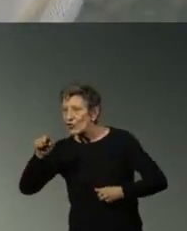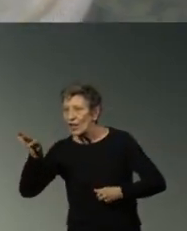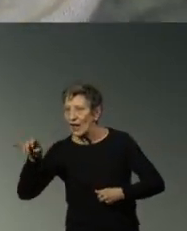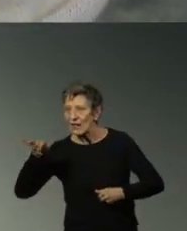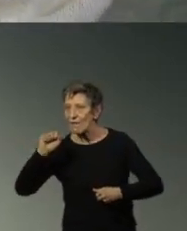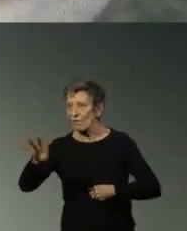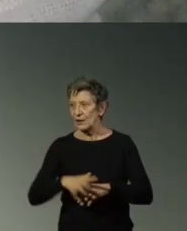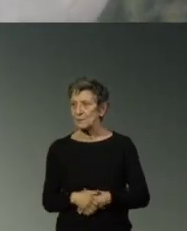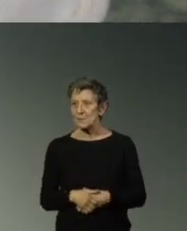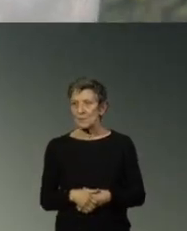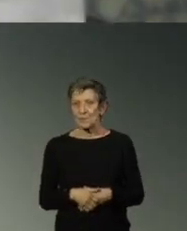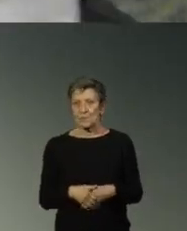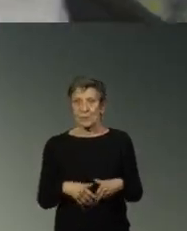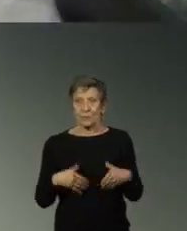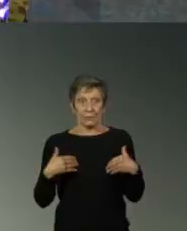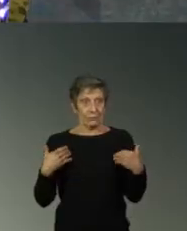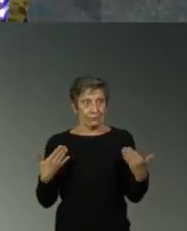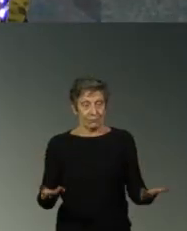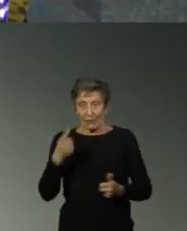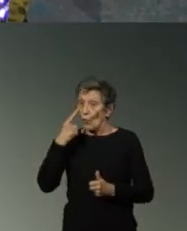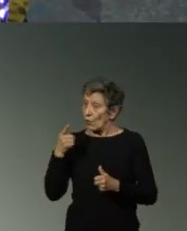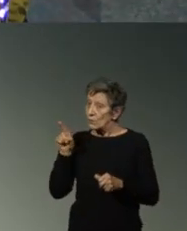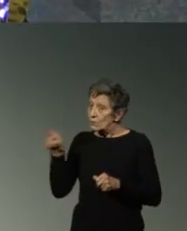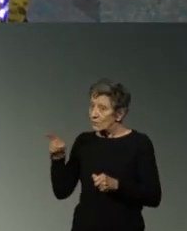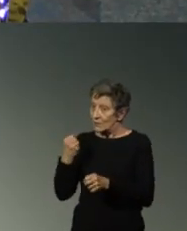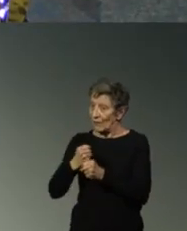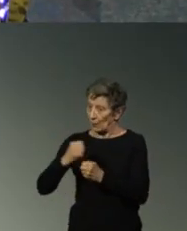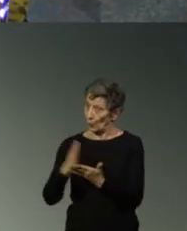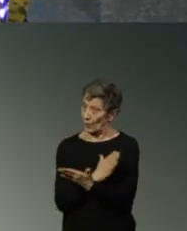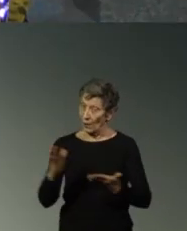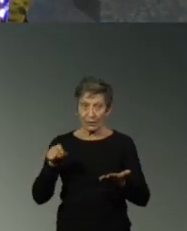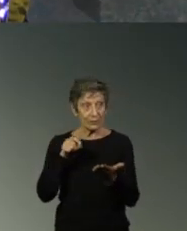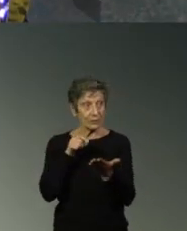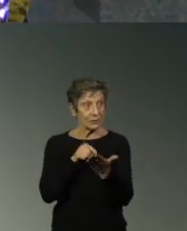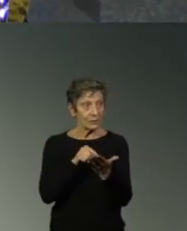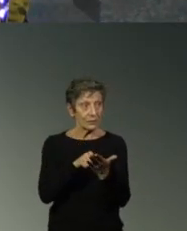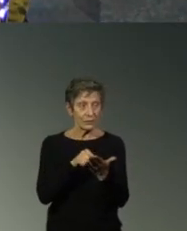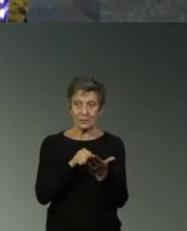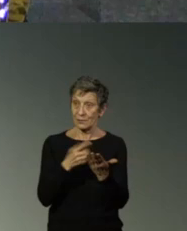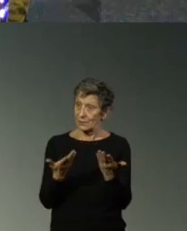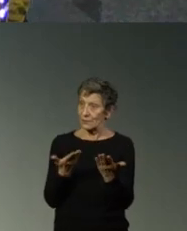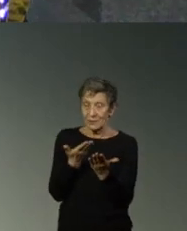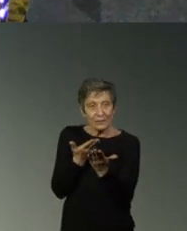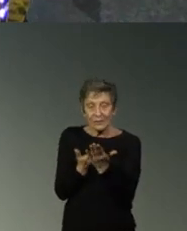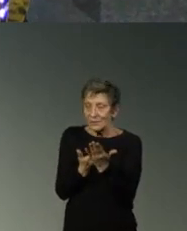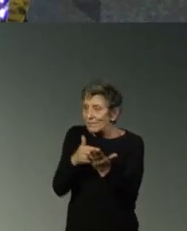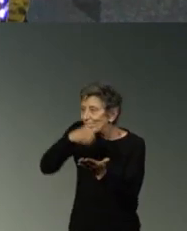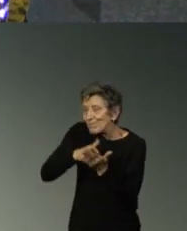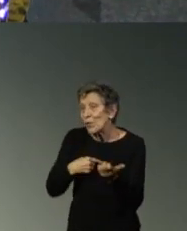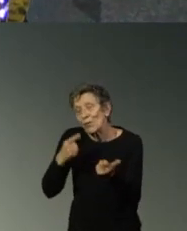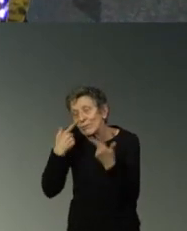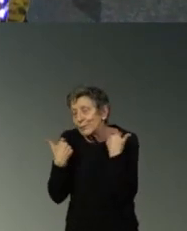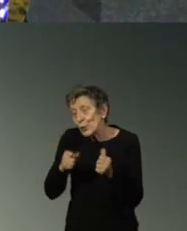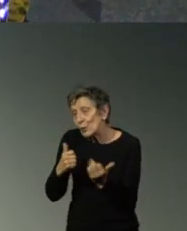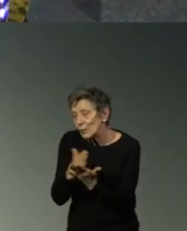Alors, on voit que votre travail de poétesse aussi joue à l'intérieur de ce travail de la liste. La question que je voudrais vous poser à